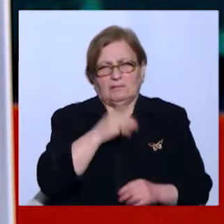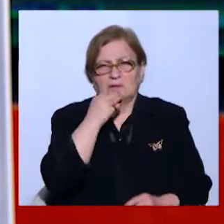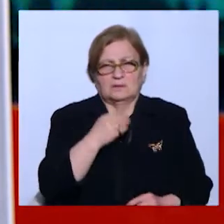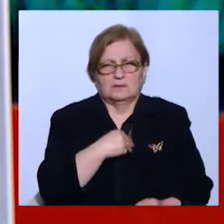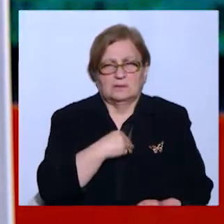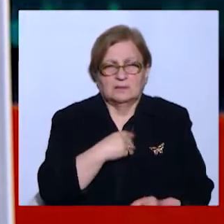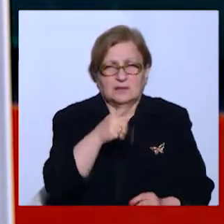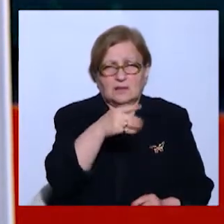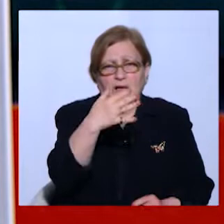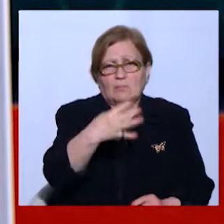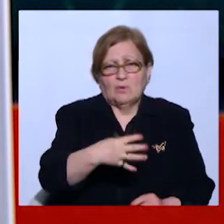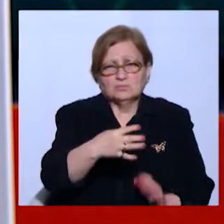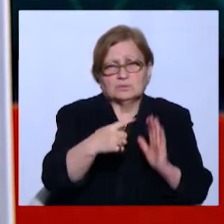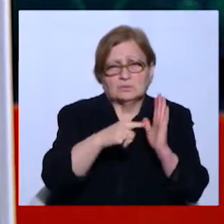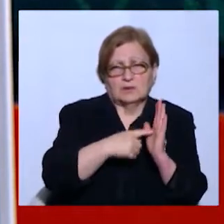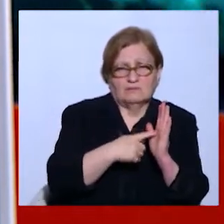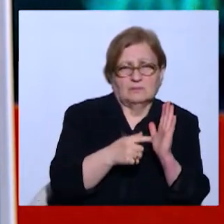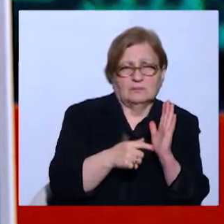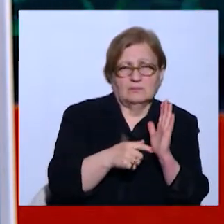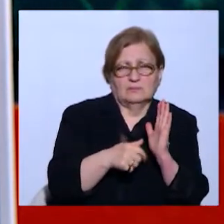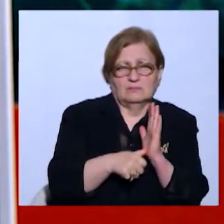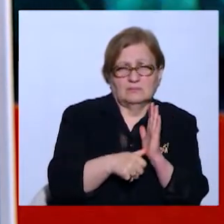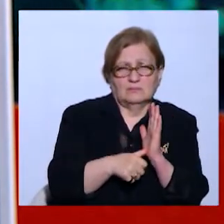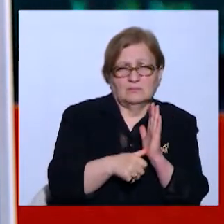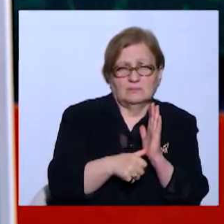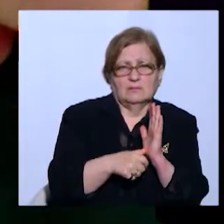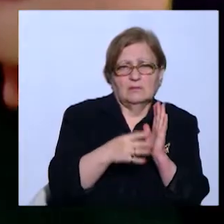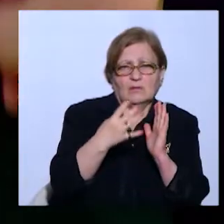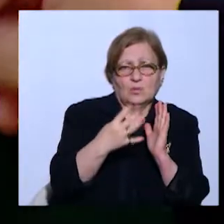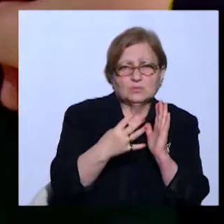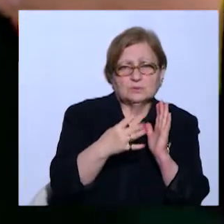მნიშვნელი 6-ზე. მნიშვნელში აგერ დამიჯდება 4-ჯერ 6.